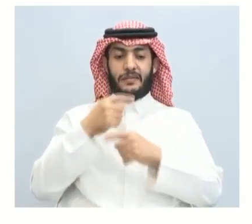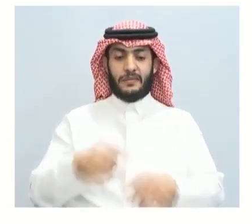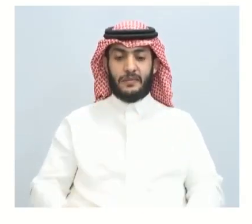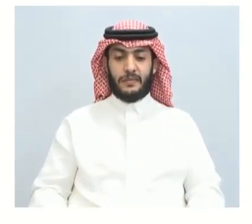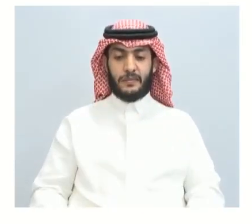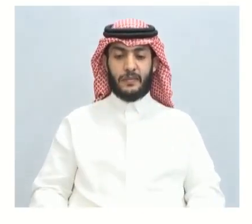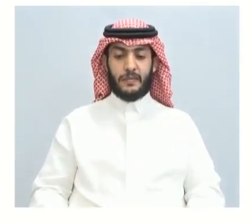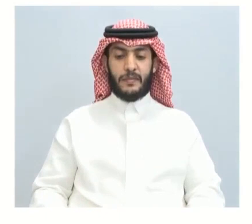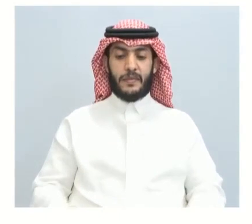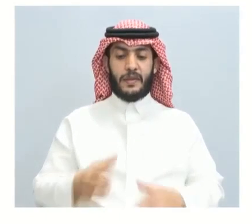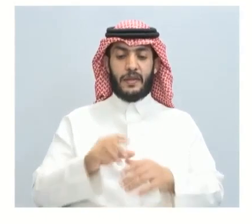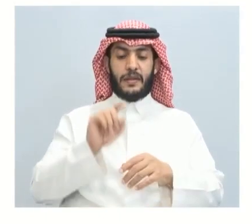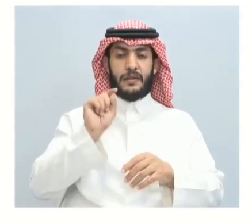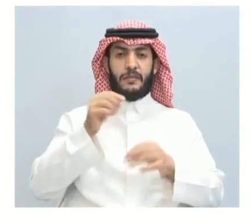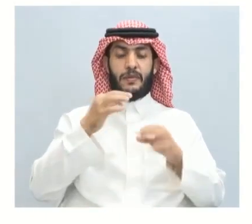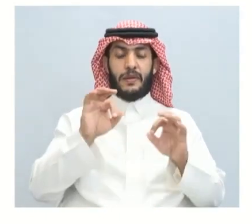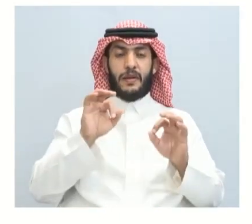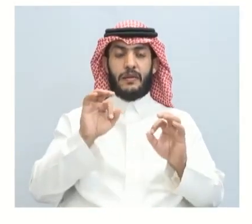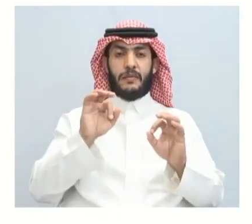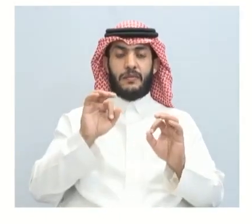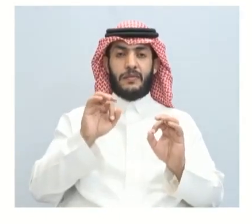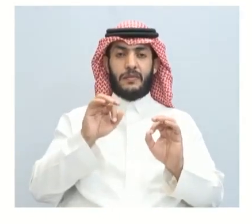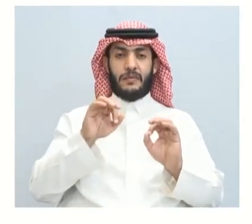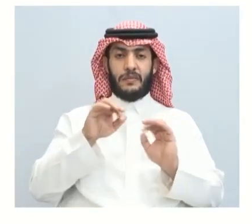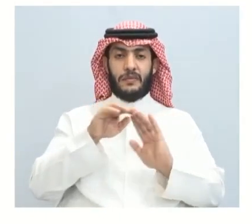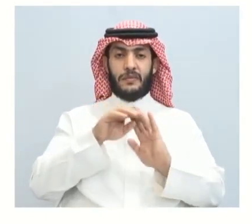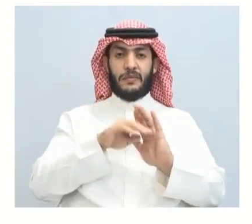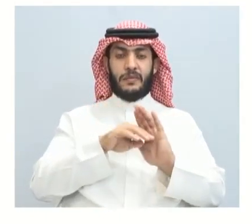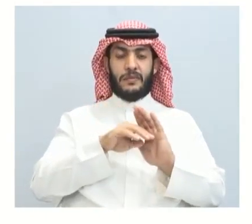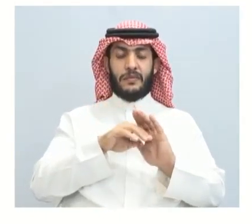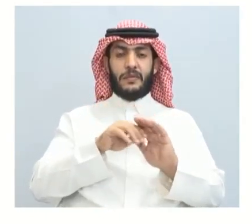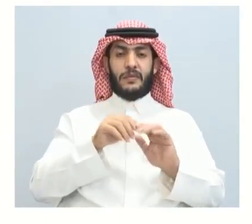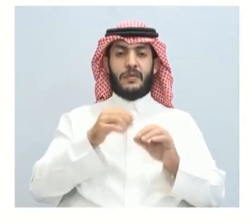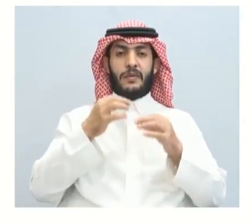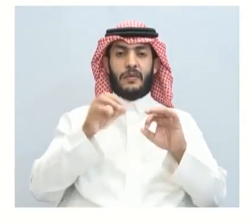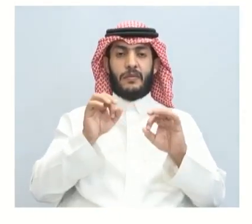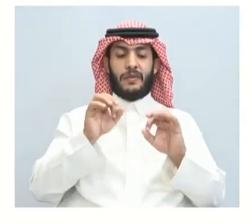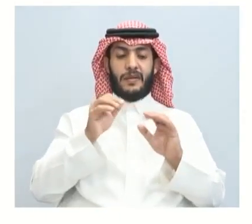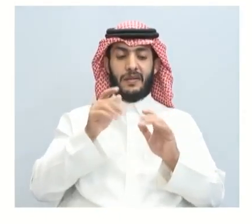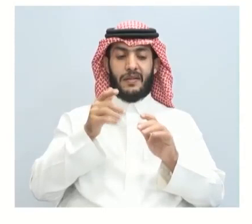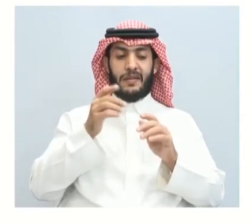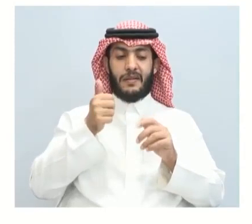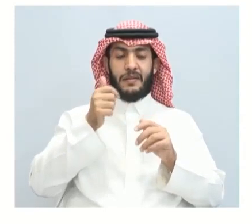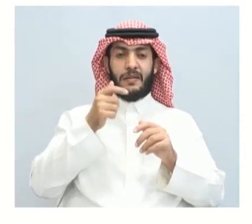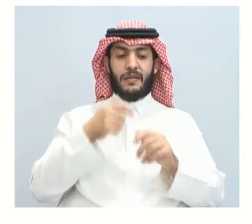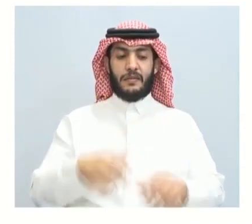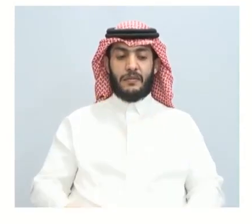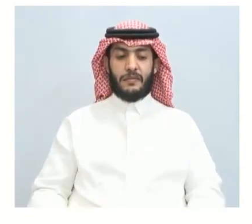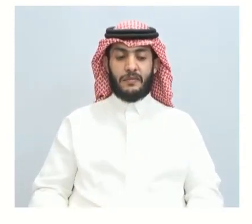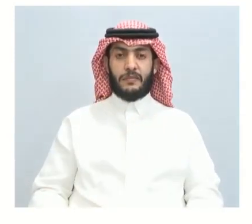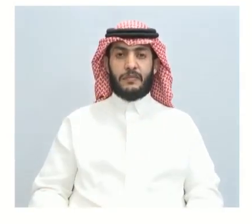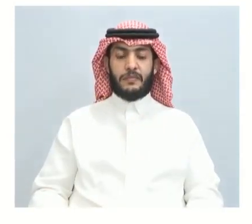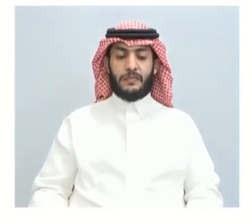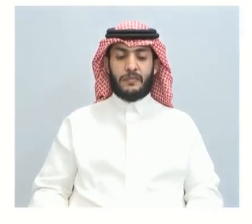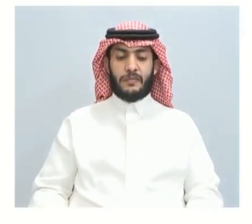الاي من صفر الى واحد حيكون توسع حيكون عفوا حيكون تضييق تكون او